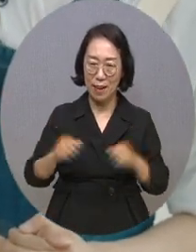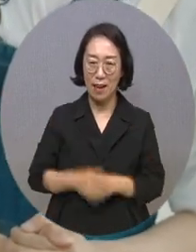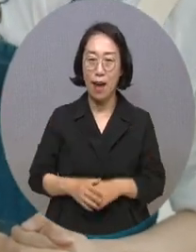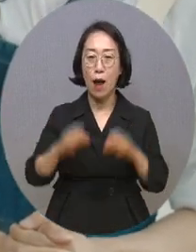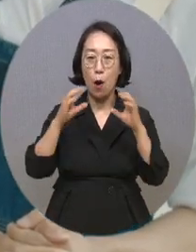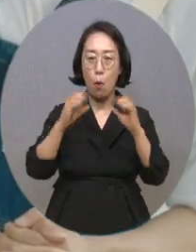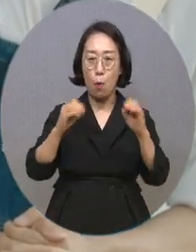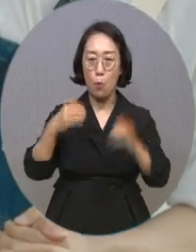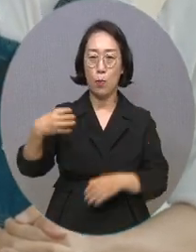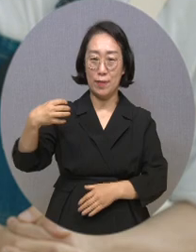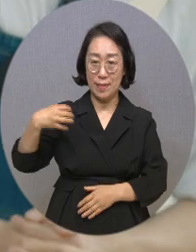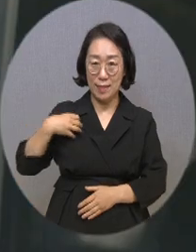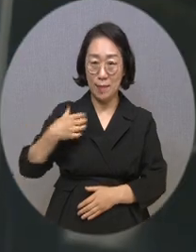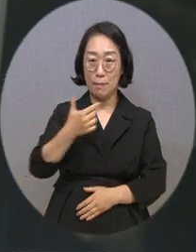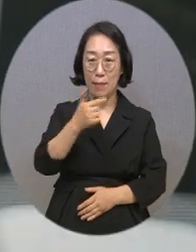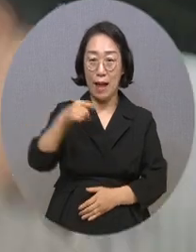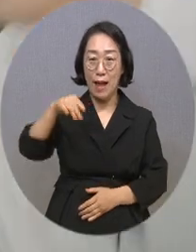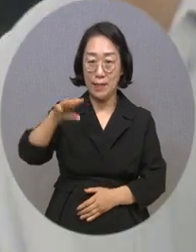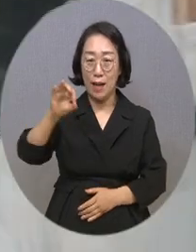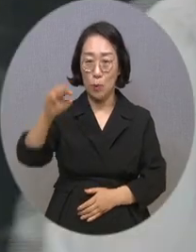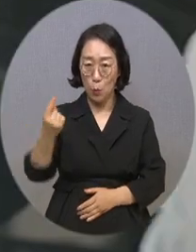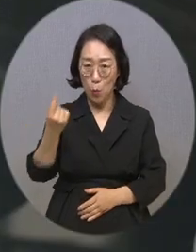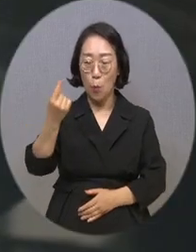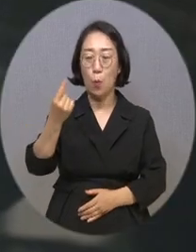오? 가수 오? 나상도입니다. 반갑습니다.